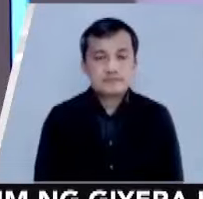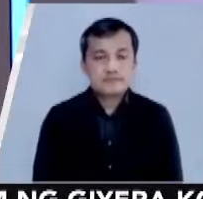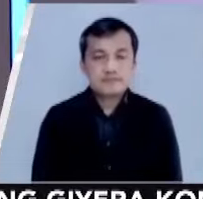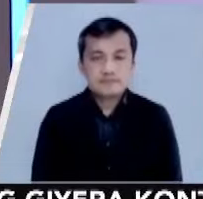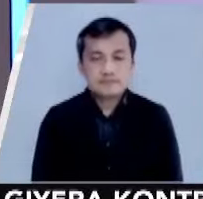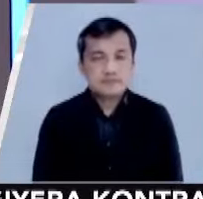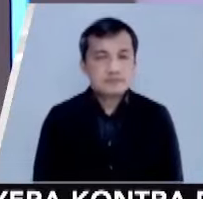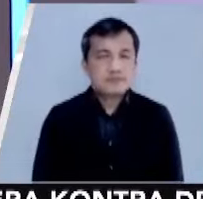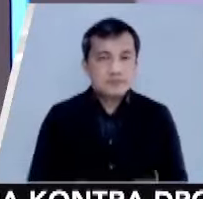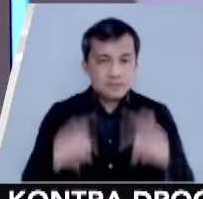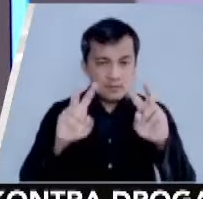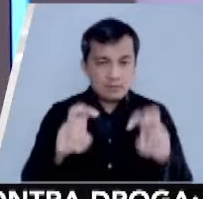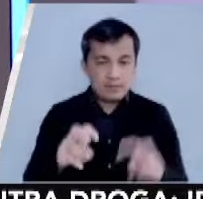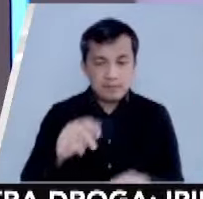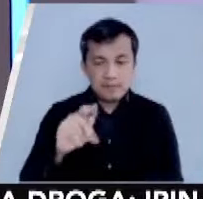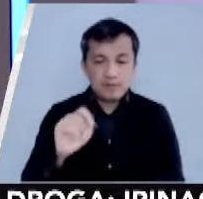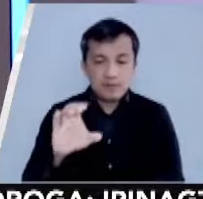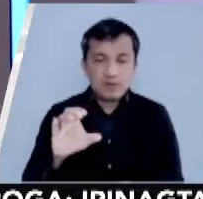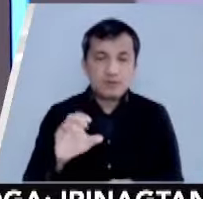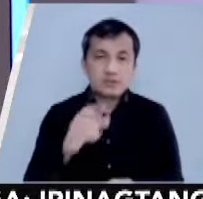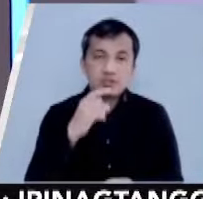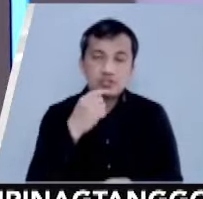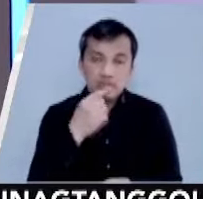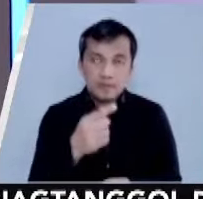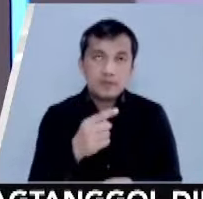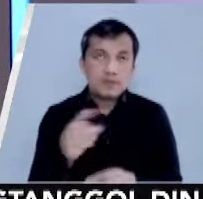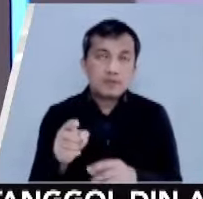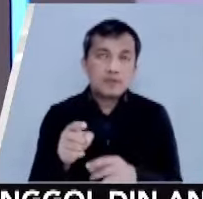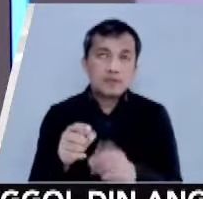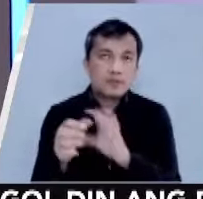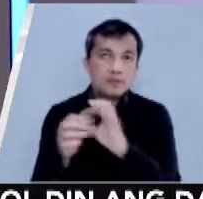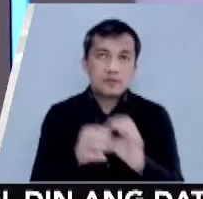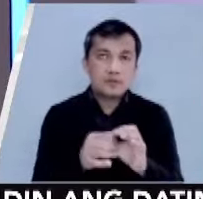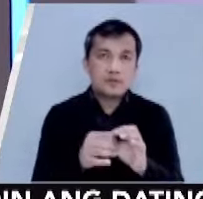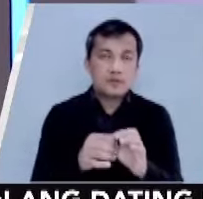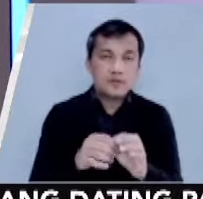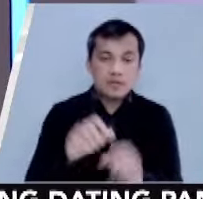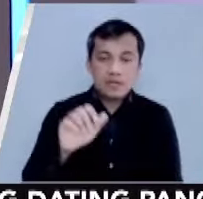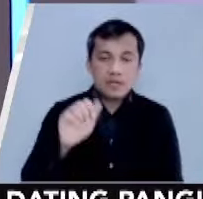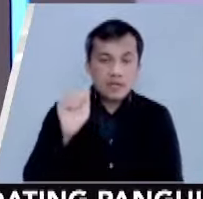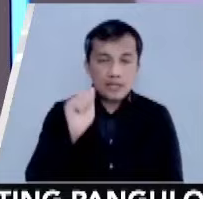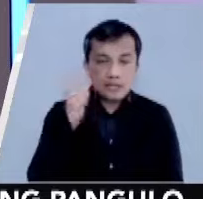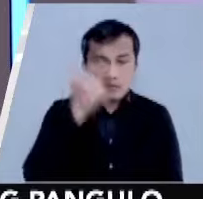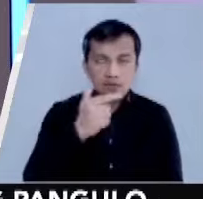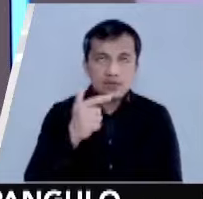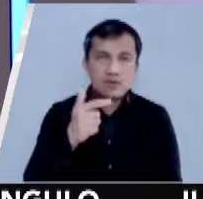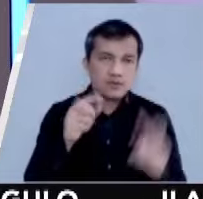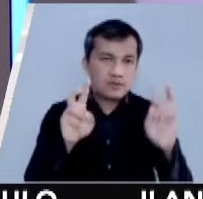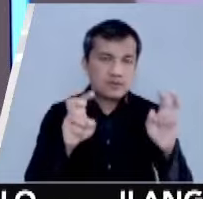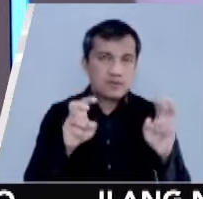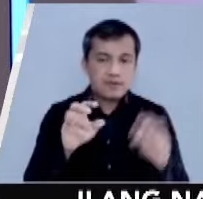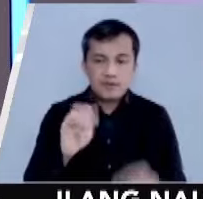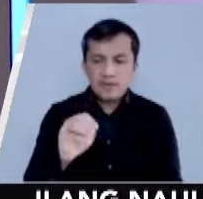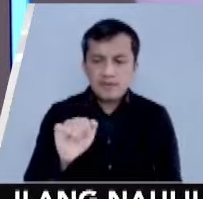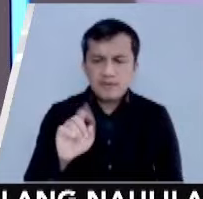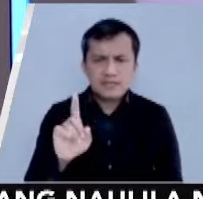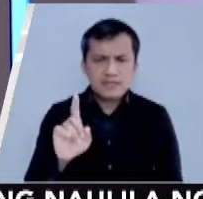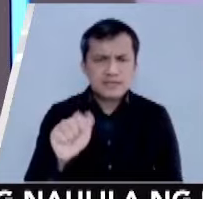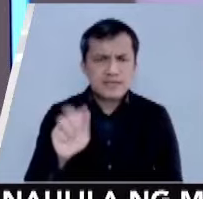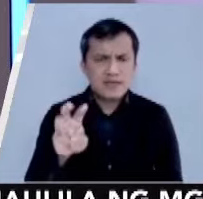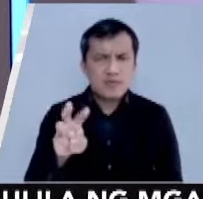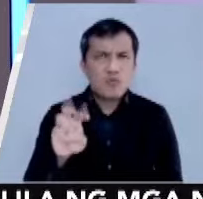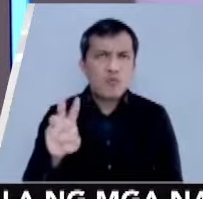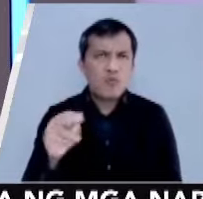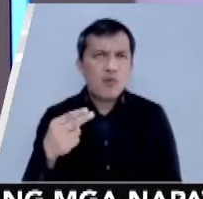Iniimbestigahan ng PAOK ang testimonyang may koneksyon si Alice Go sa tinatawag na Madam Hua sa tinaguriang